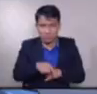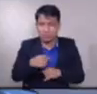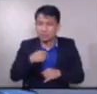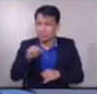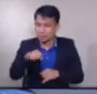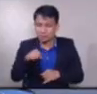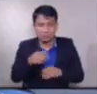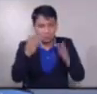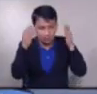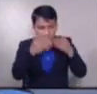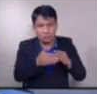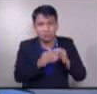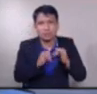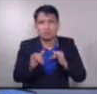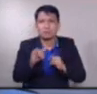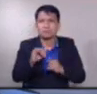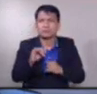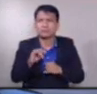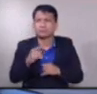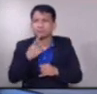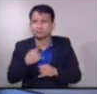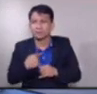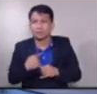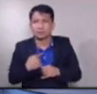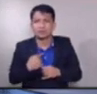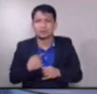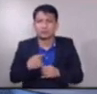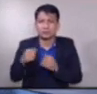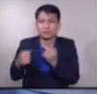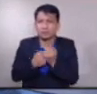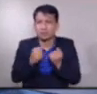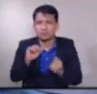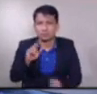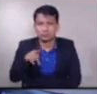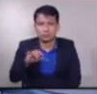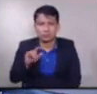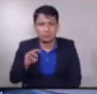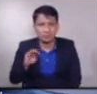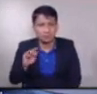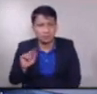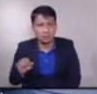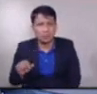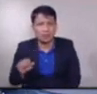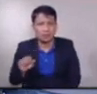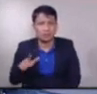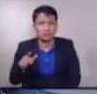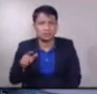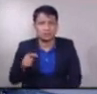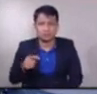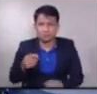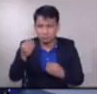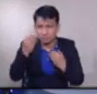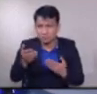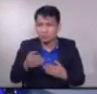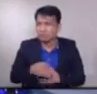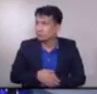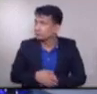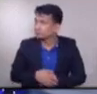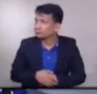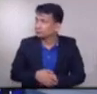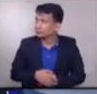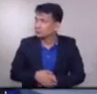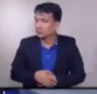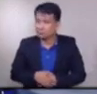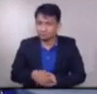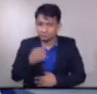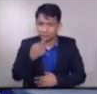the mainline voting ay tatawagin nating supplemental votes. Though it's too offending to tell, but